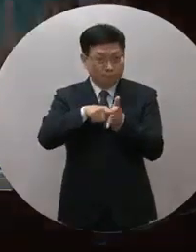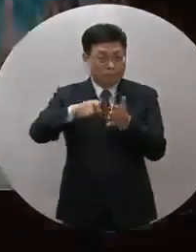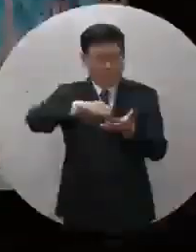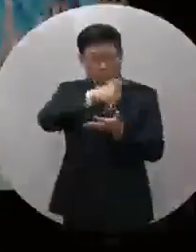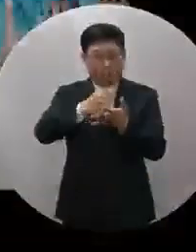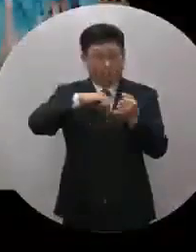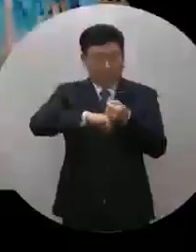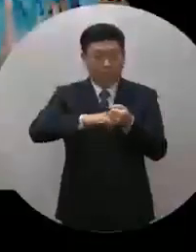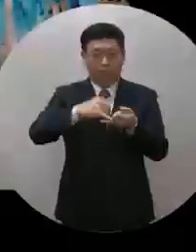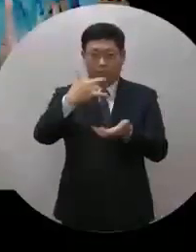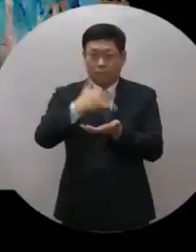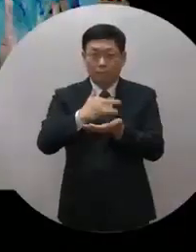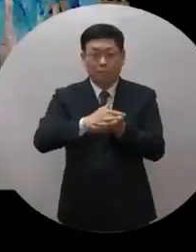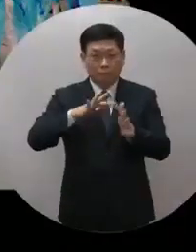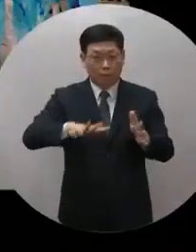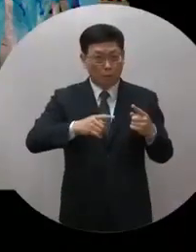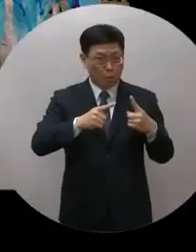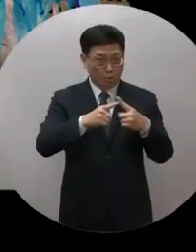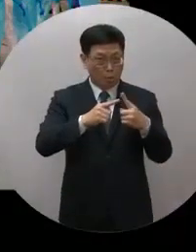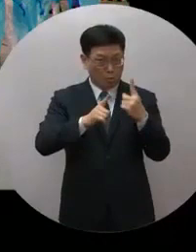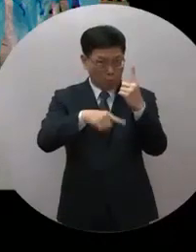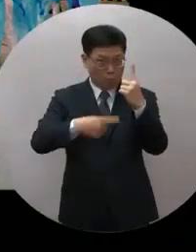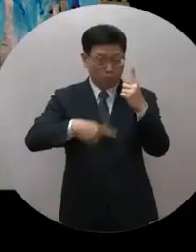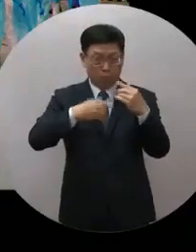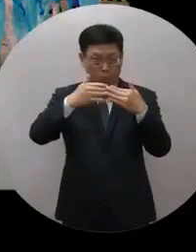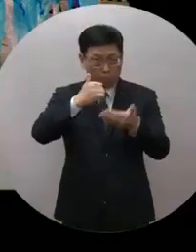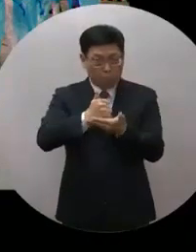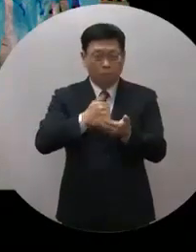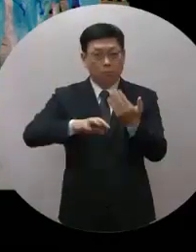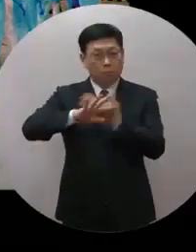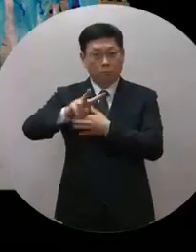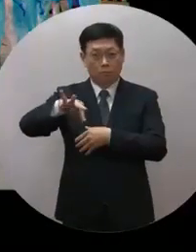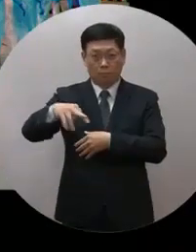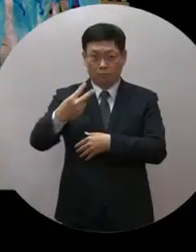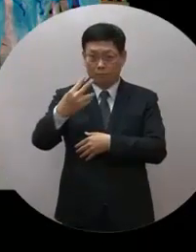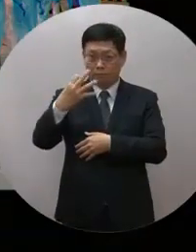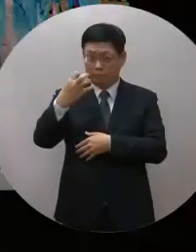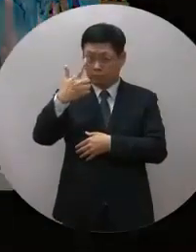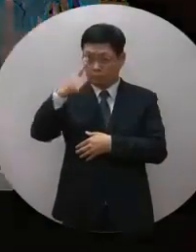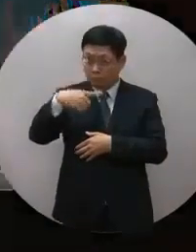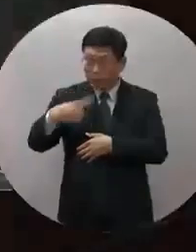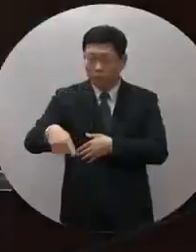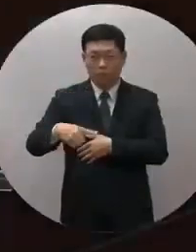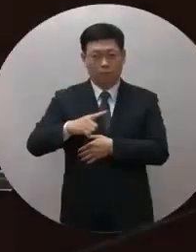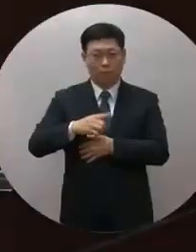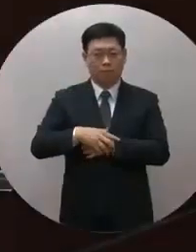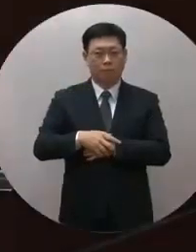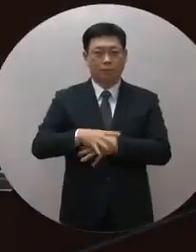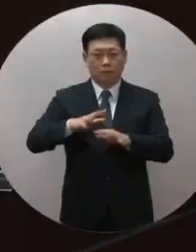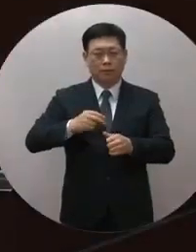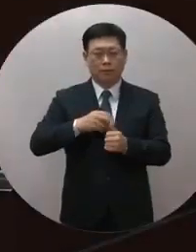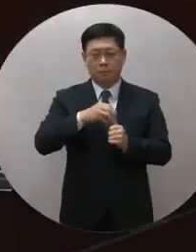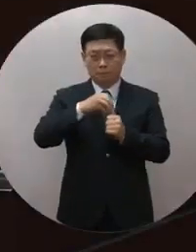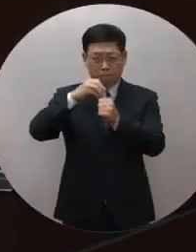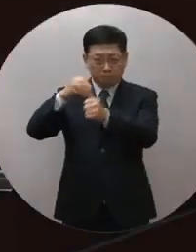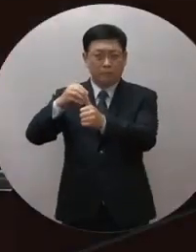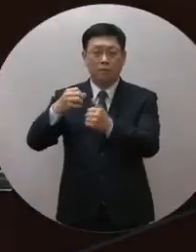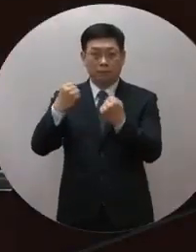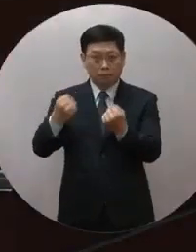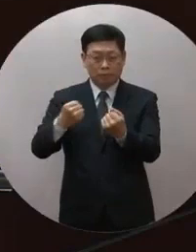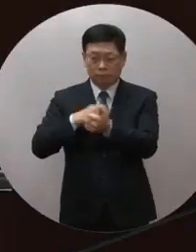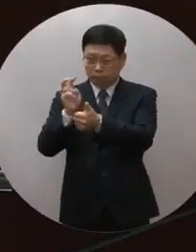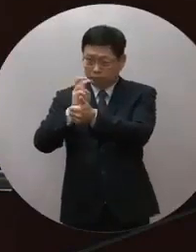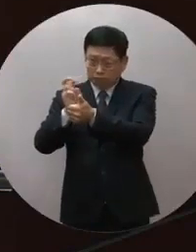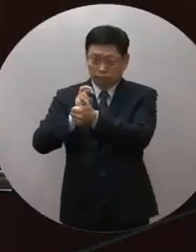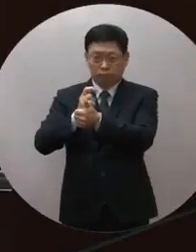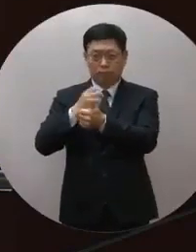们除了一位确诊外，其余的246人，经过我们有效的医疗